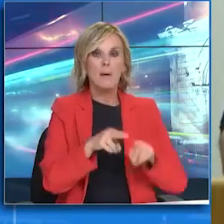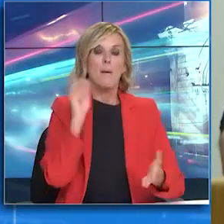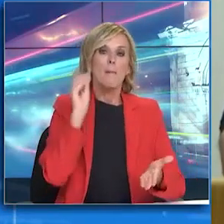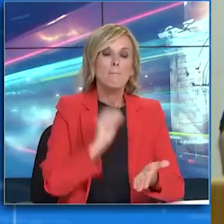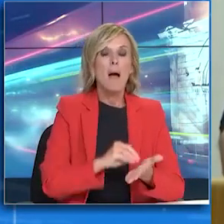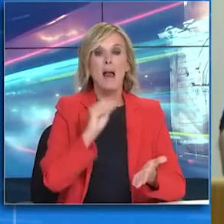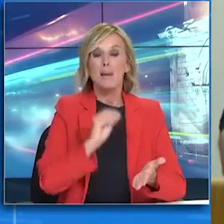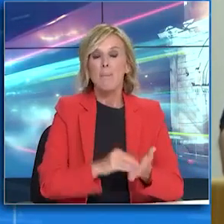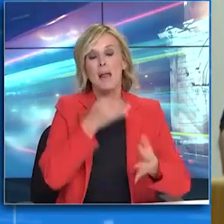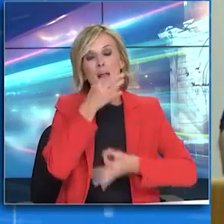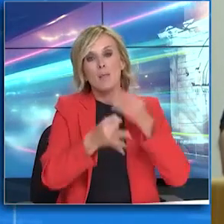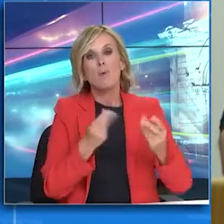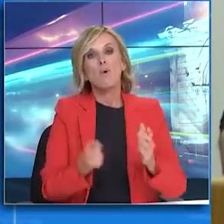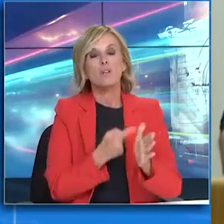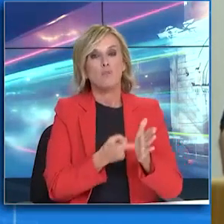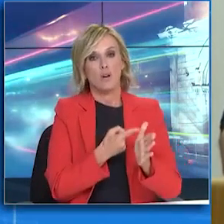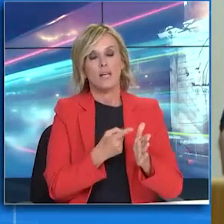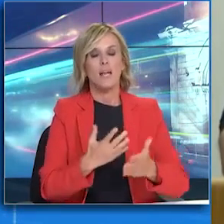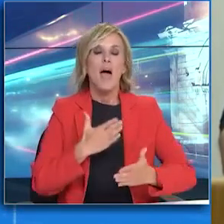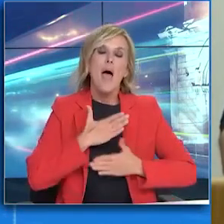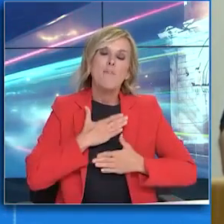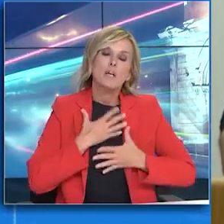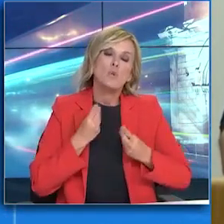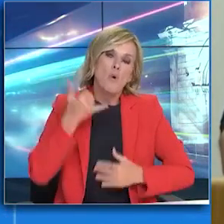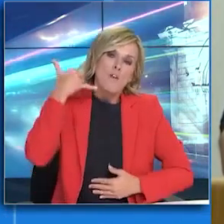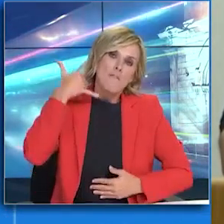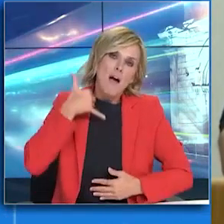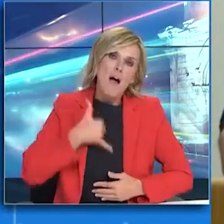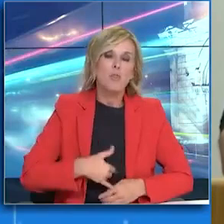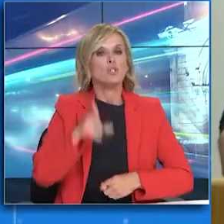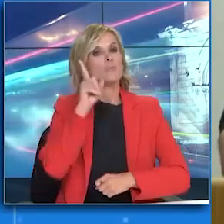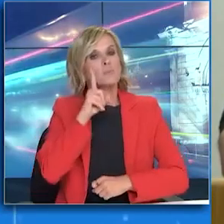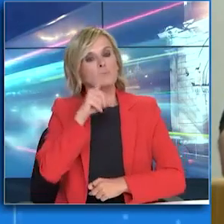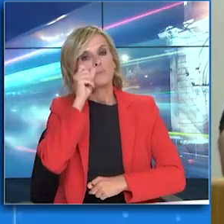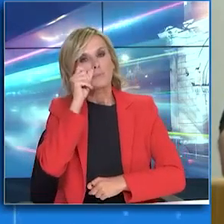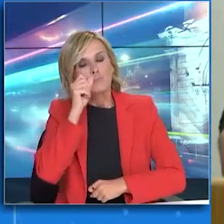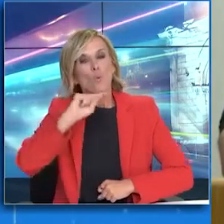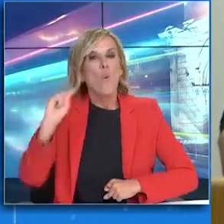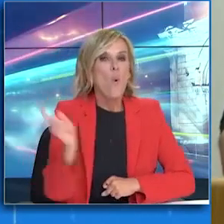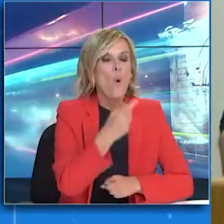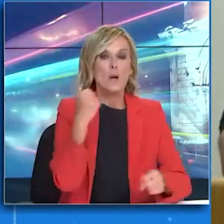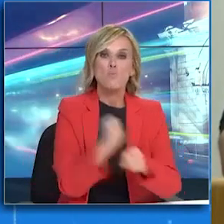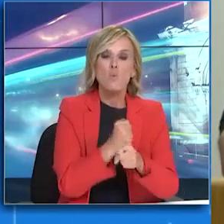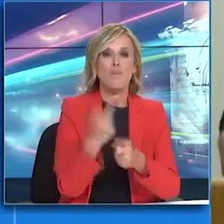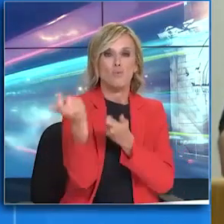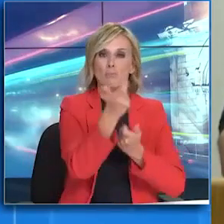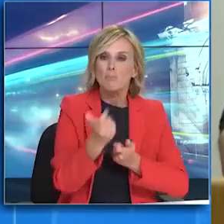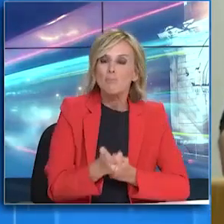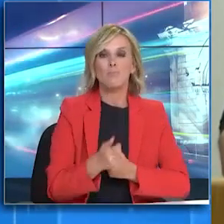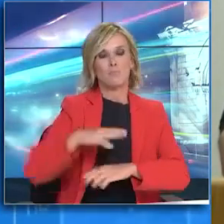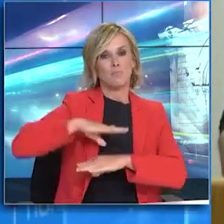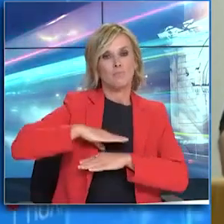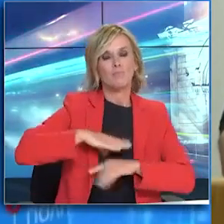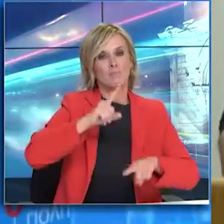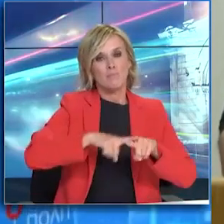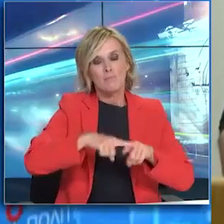βαθιά ευγνώμονες στις γυναίκες και στους άνδρες της πυροσβεστικής, σε όλους τους εθελοντές, στις ένοπλες δυνάμεις μας, στην